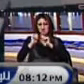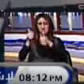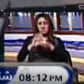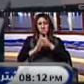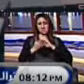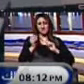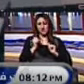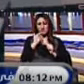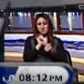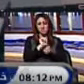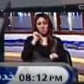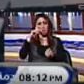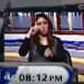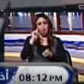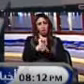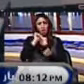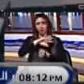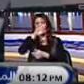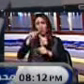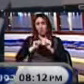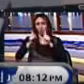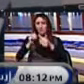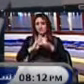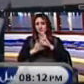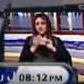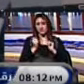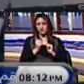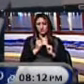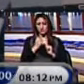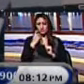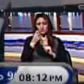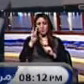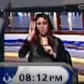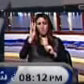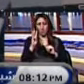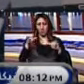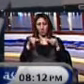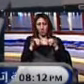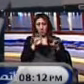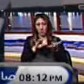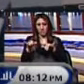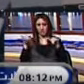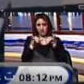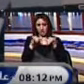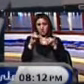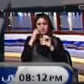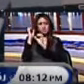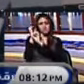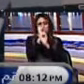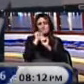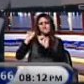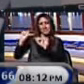في إخلاء سبيل الرئيس السابق حسني مبارك النهاردة، إلا أن عدد المواقع الإلكترونية صورت أجزاء من الجلسة بكاميرات